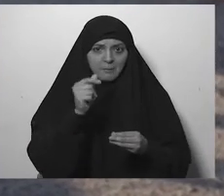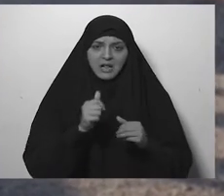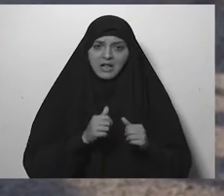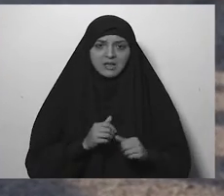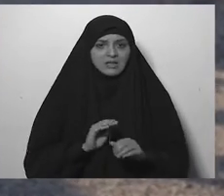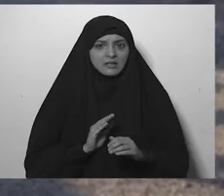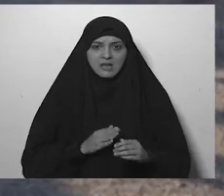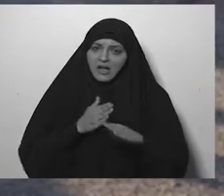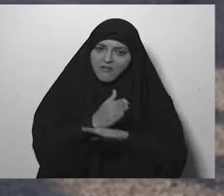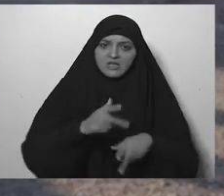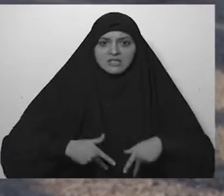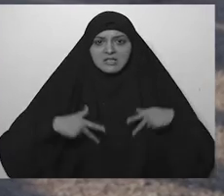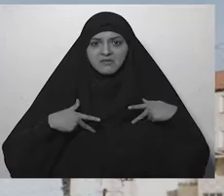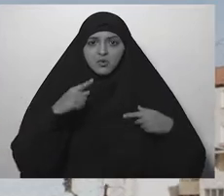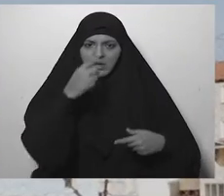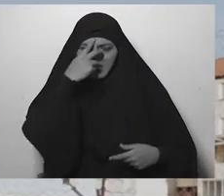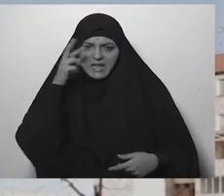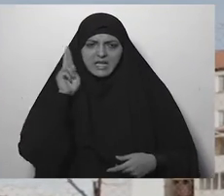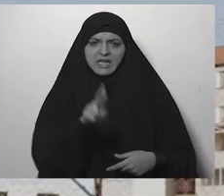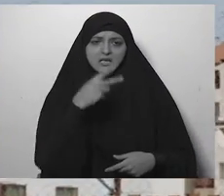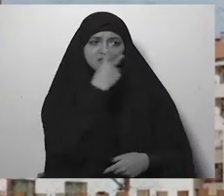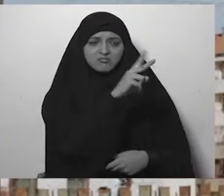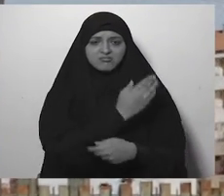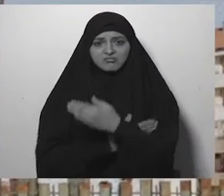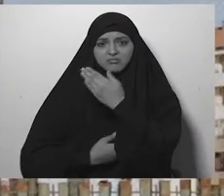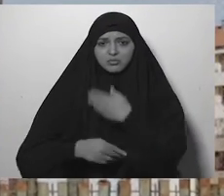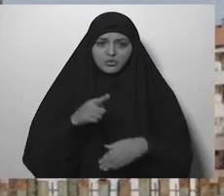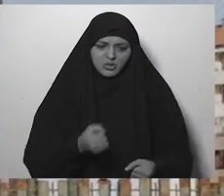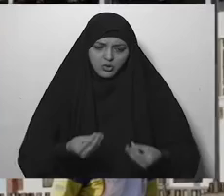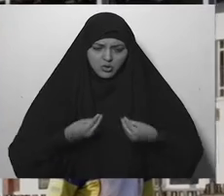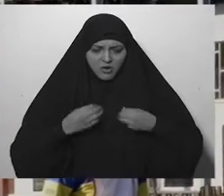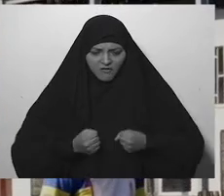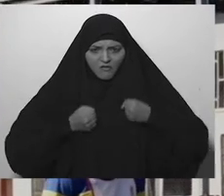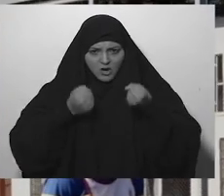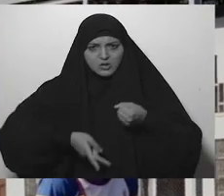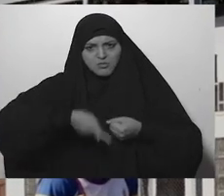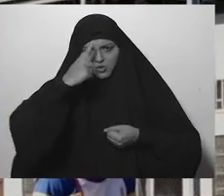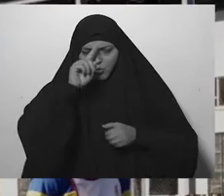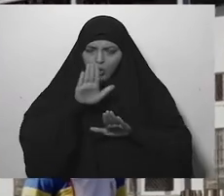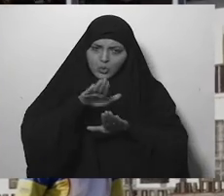ses études. Je pense qu'il a réalisé que son handicap peut être une force pour lui.